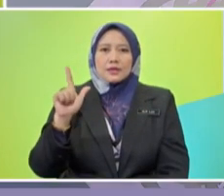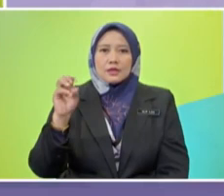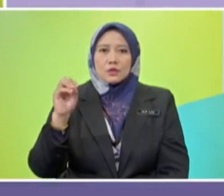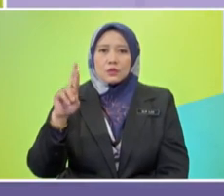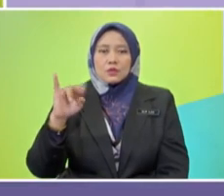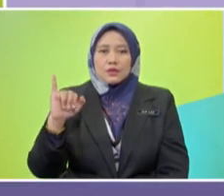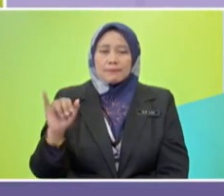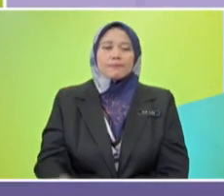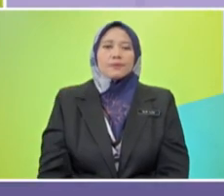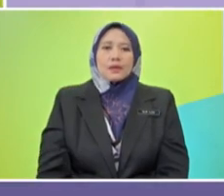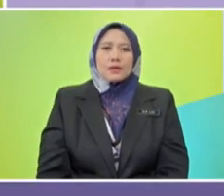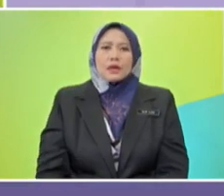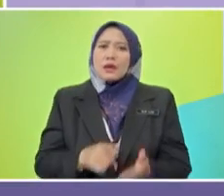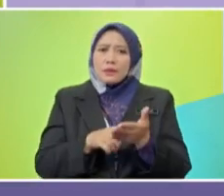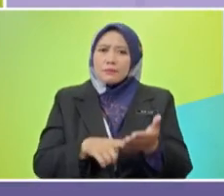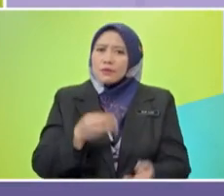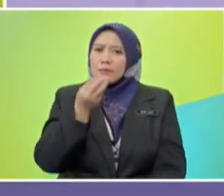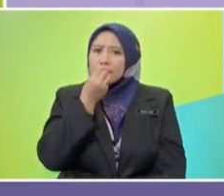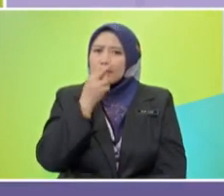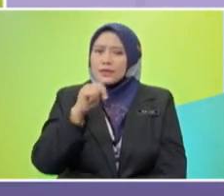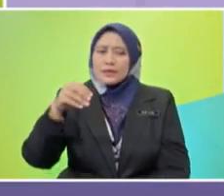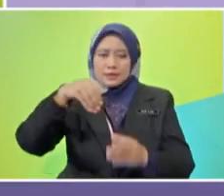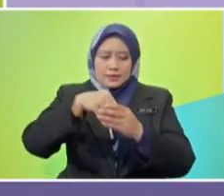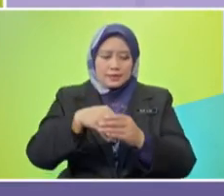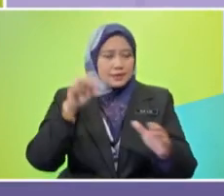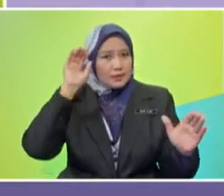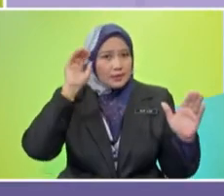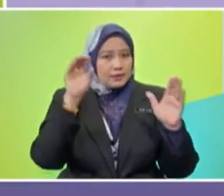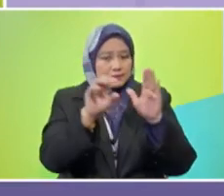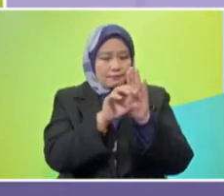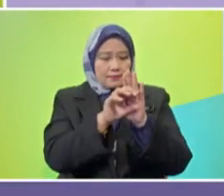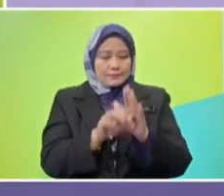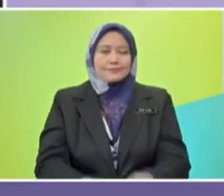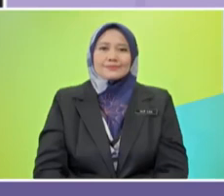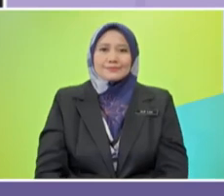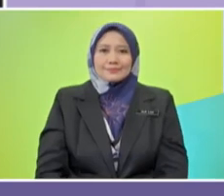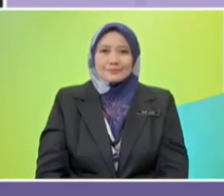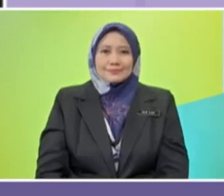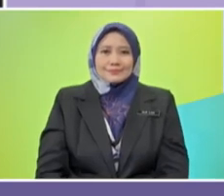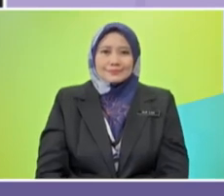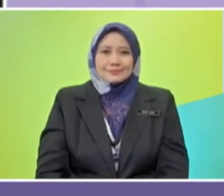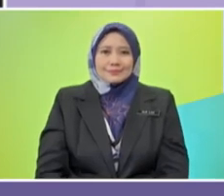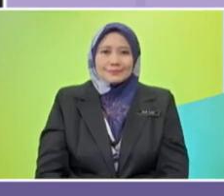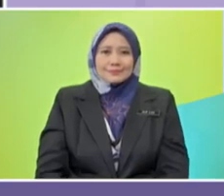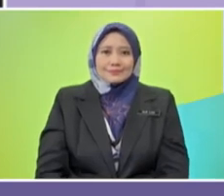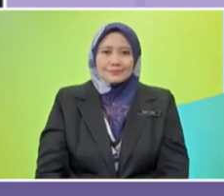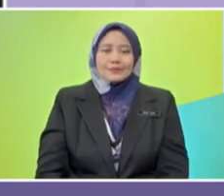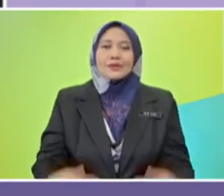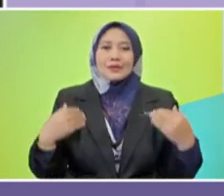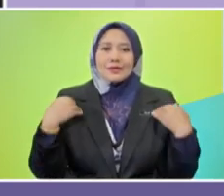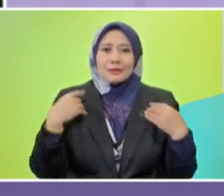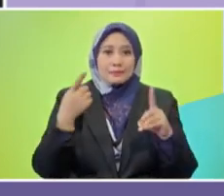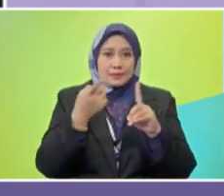gambar. Dalam gambar tu ada apa? Macam ada apa tu ya?